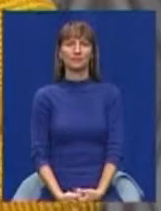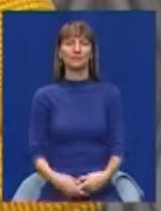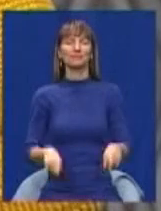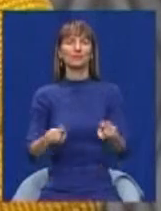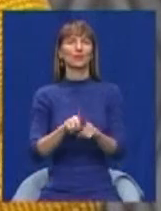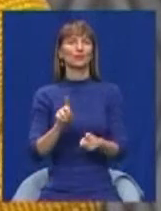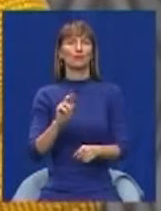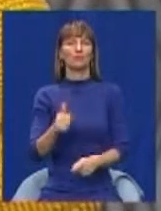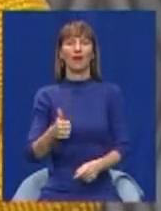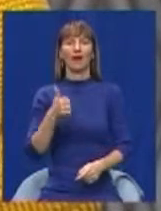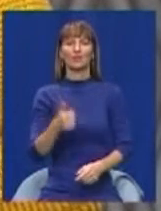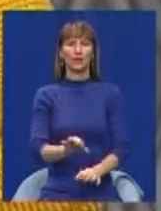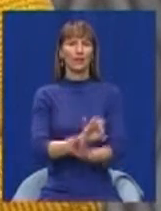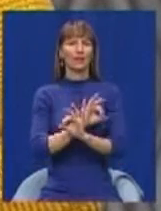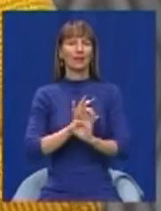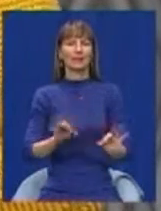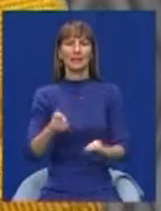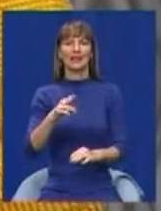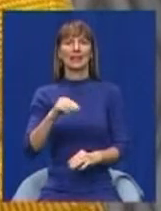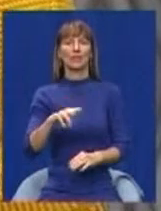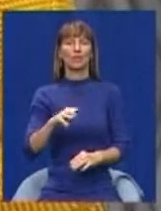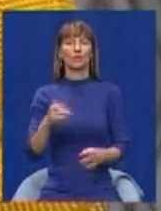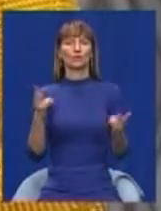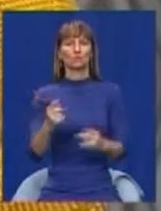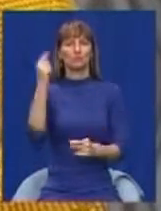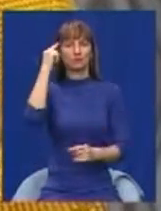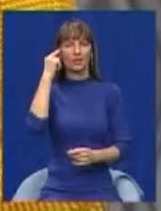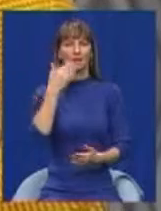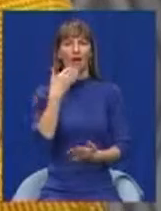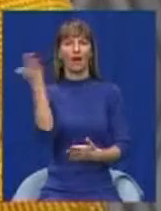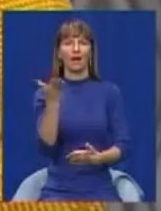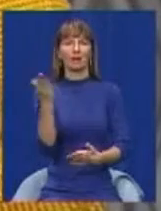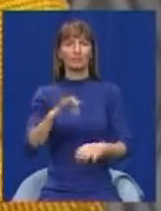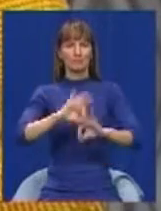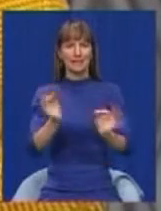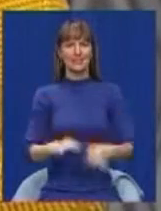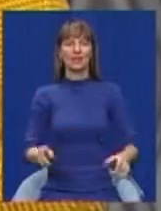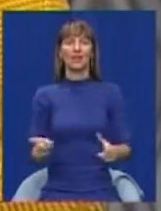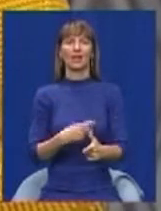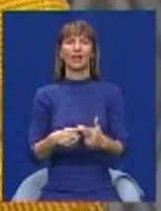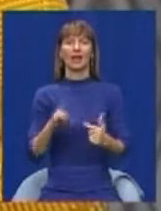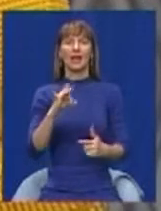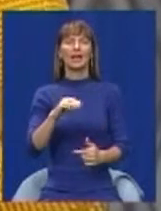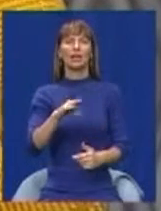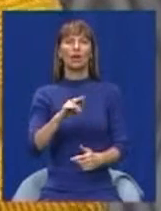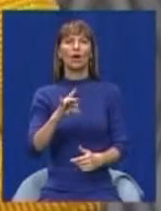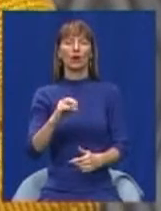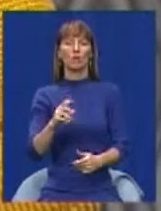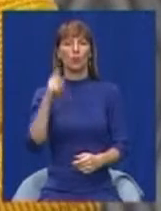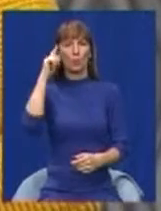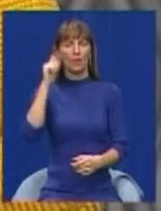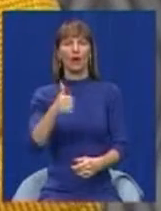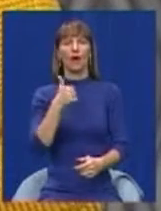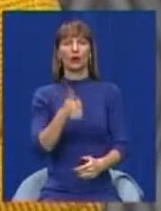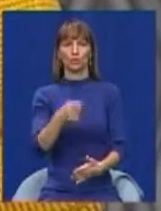Також, аби бути класним і дуже гарним дипломатом, необхідно володіти ораторським мистецтвом або риторикою, якщо називають, тобто вмінням дуже